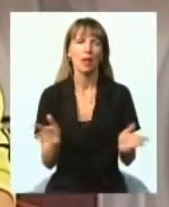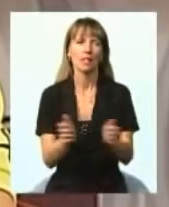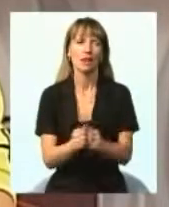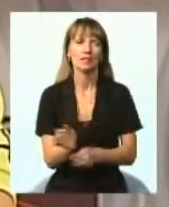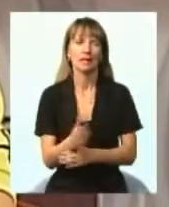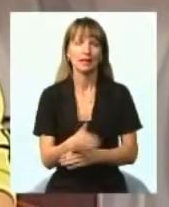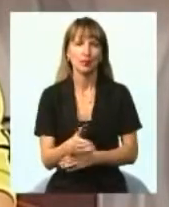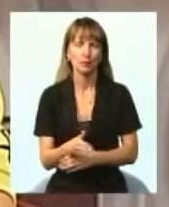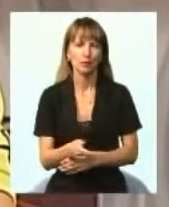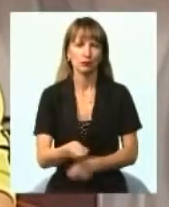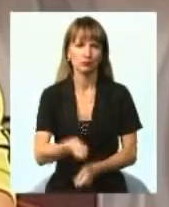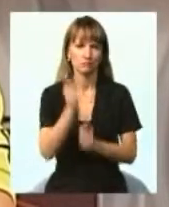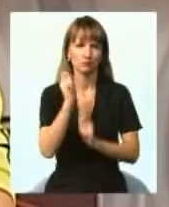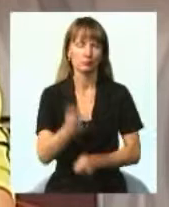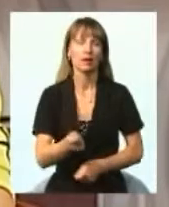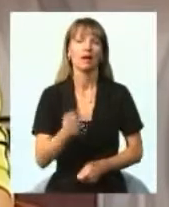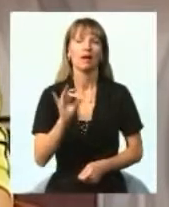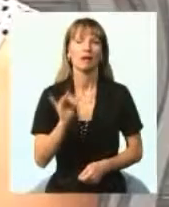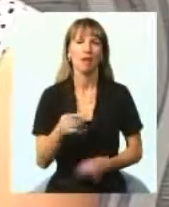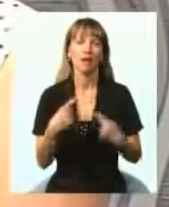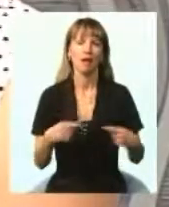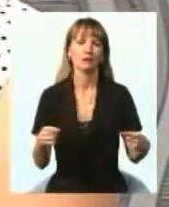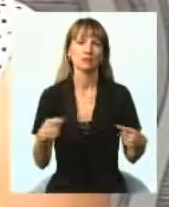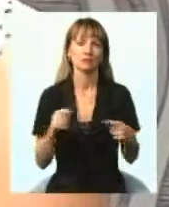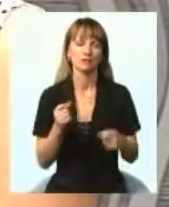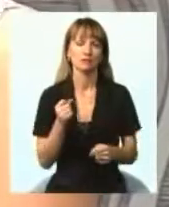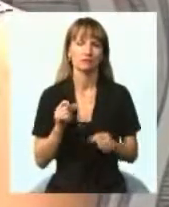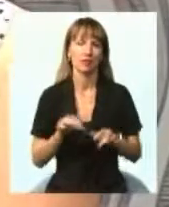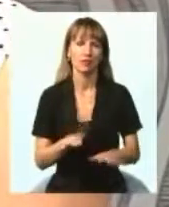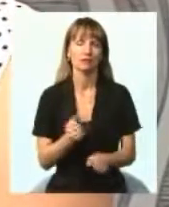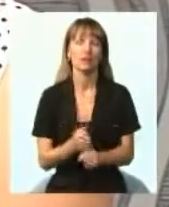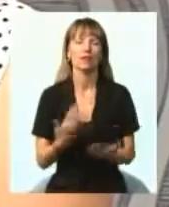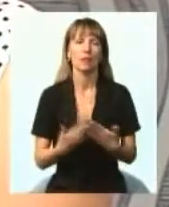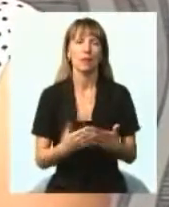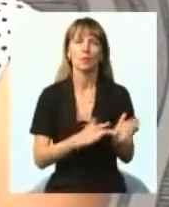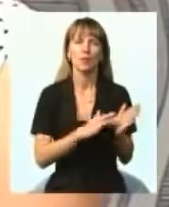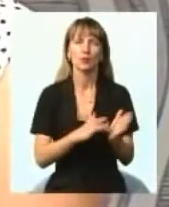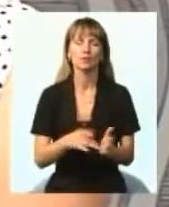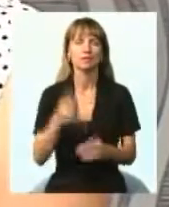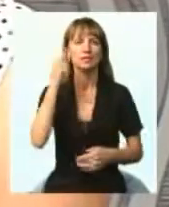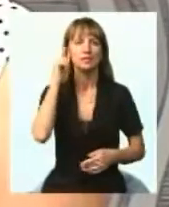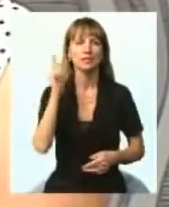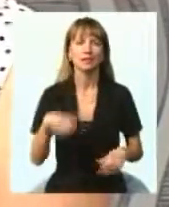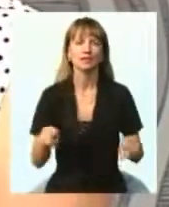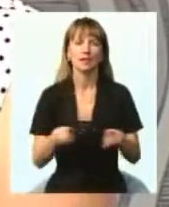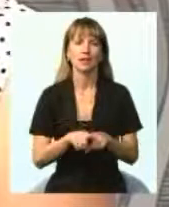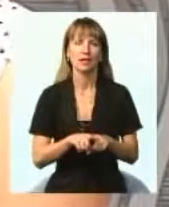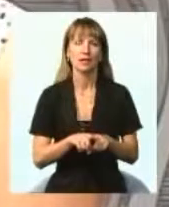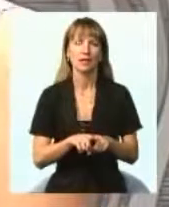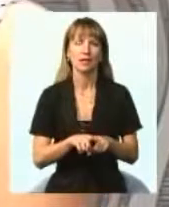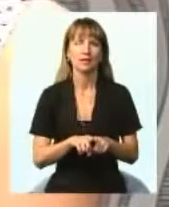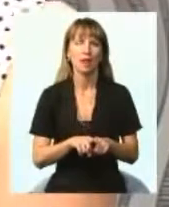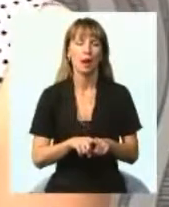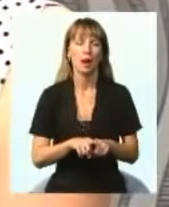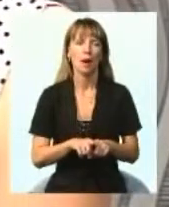рибу, займатися всякими справами. А, наприклад, там подорожувати. От чи відомий тобі такий мореплавець,